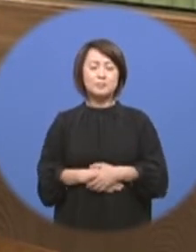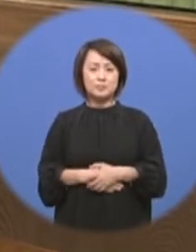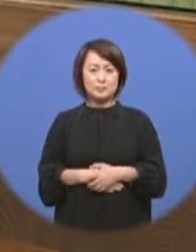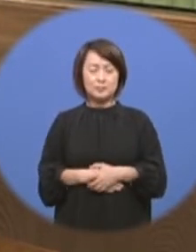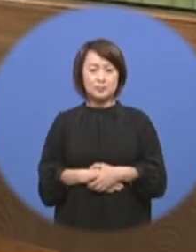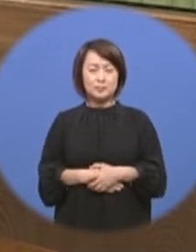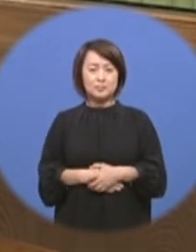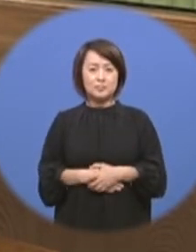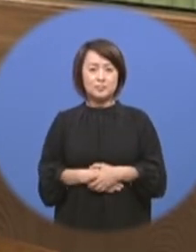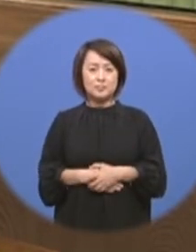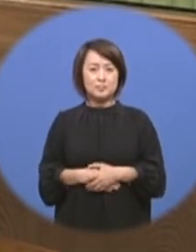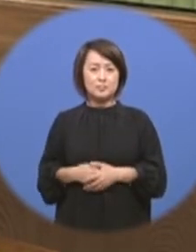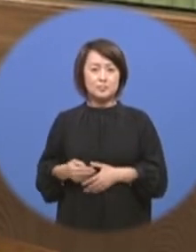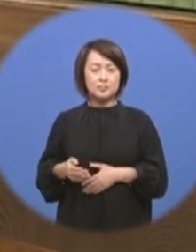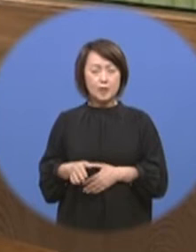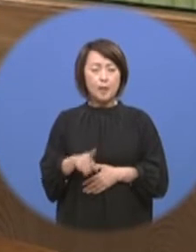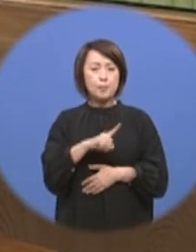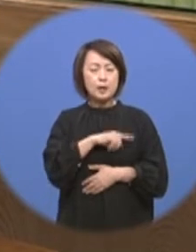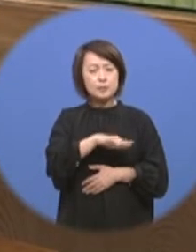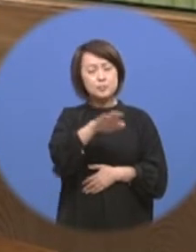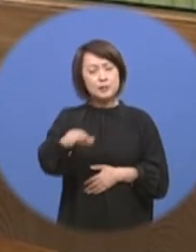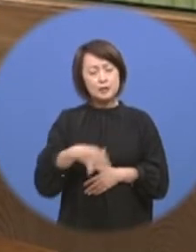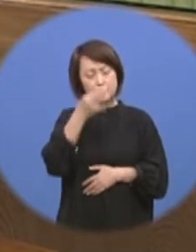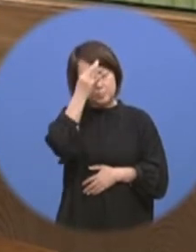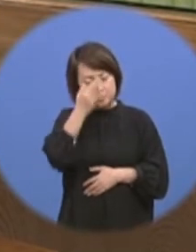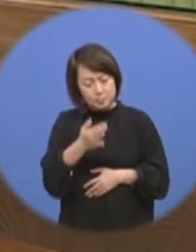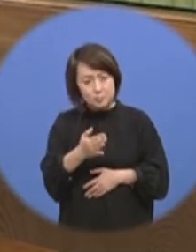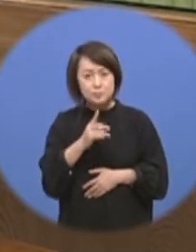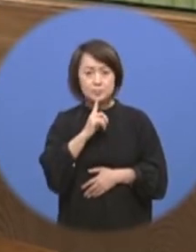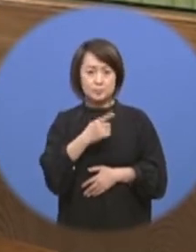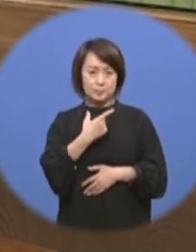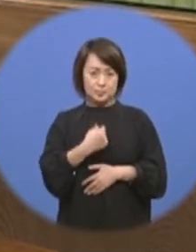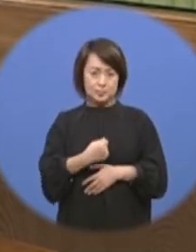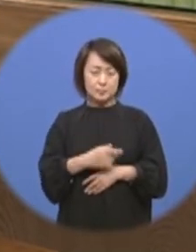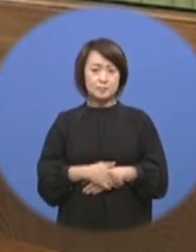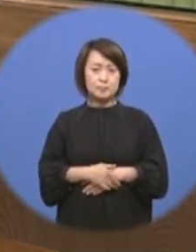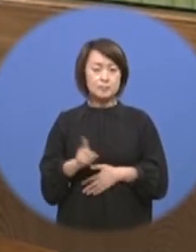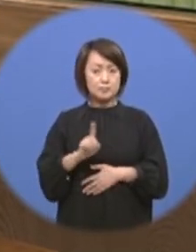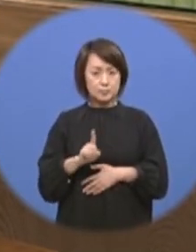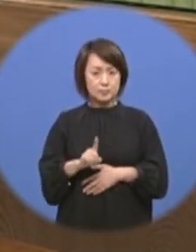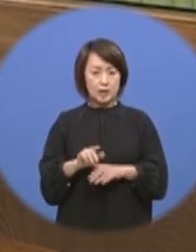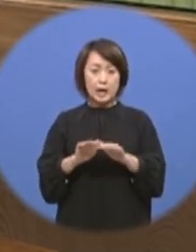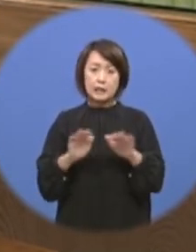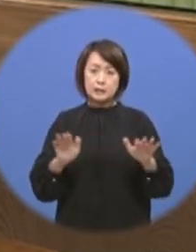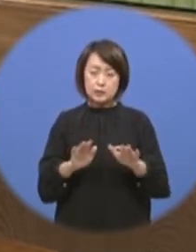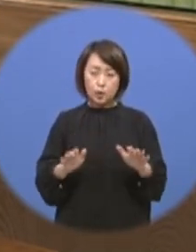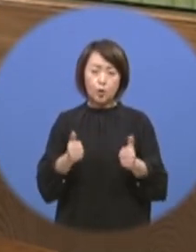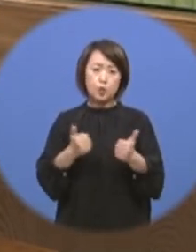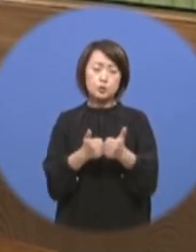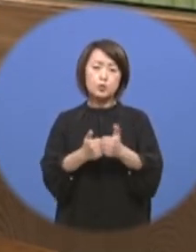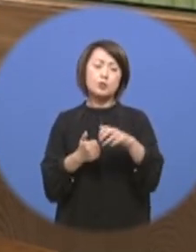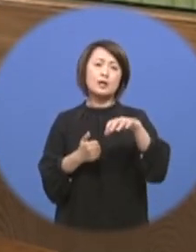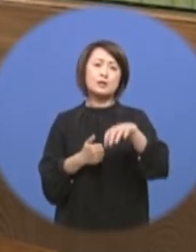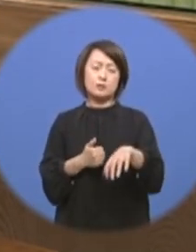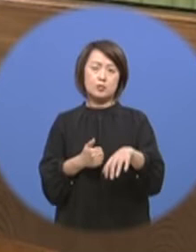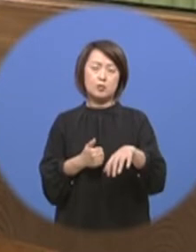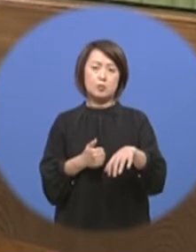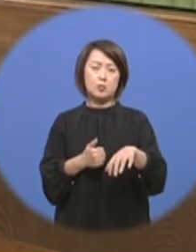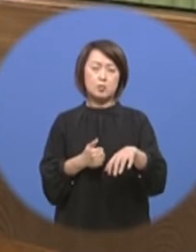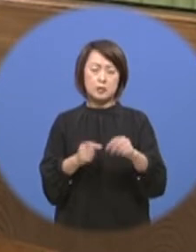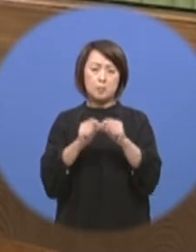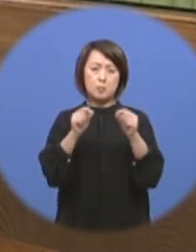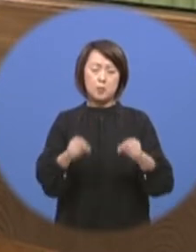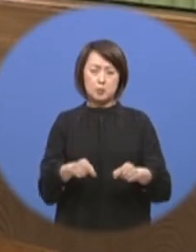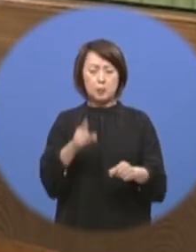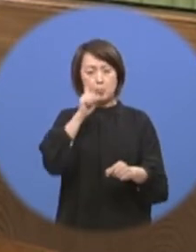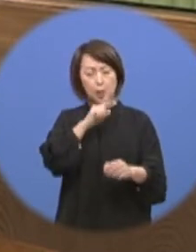これは皆さんに申し訳ないことだったんですけれどもあの児童相談所であの不祥事が起こったり